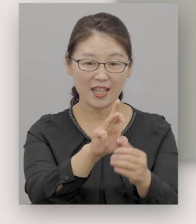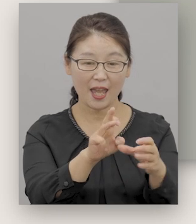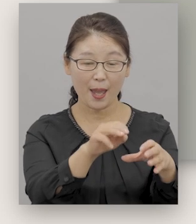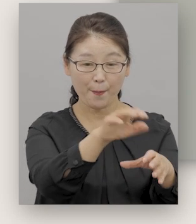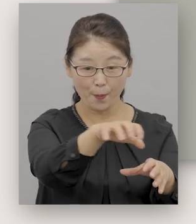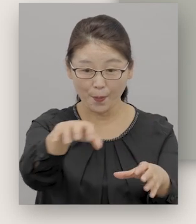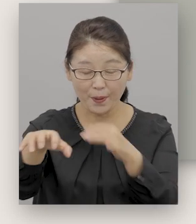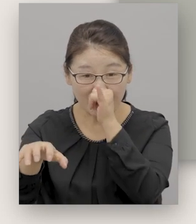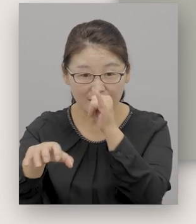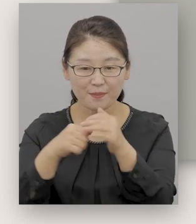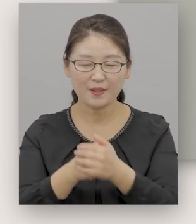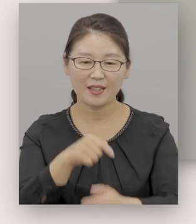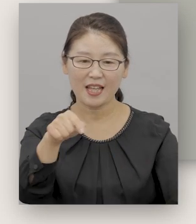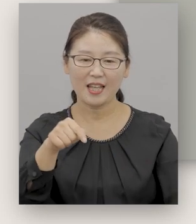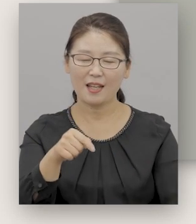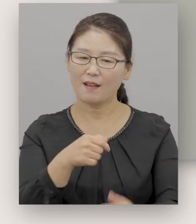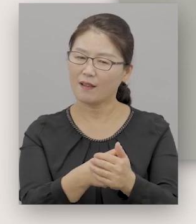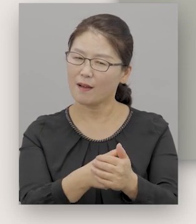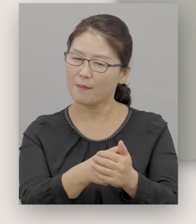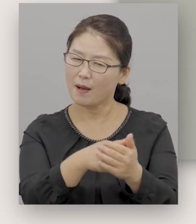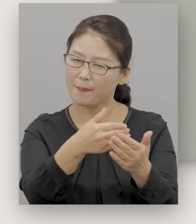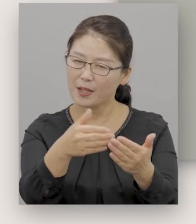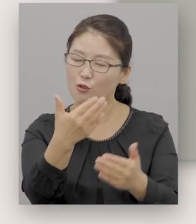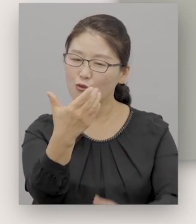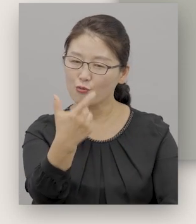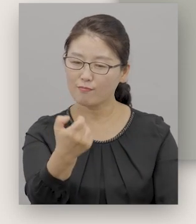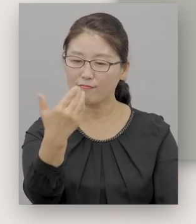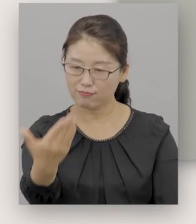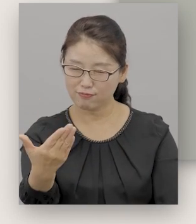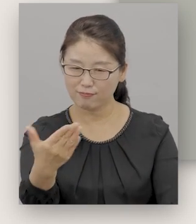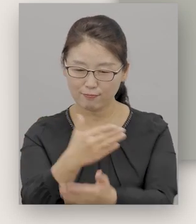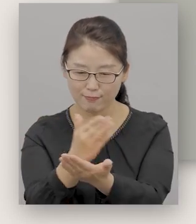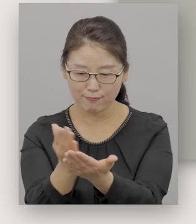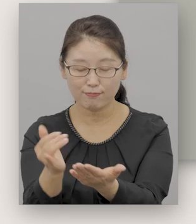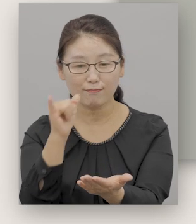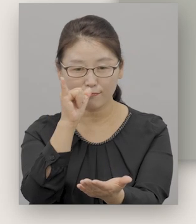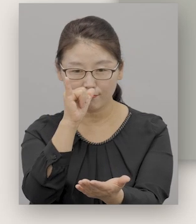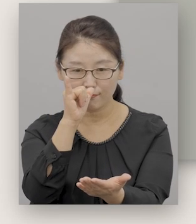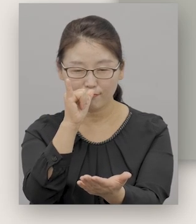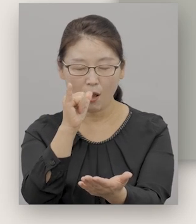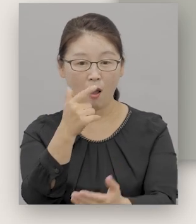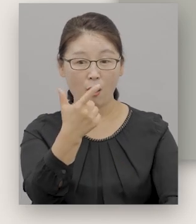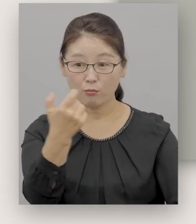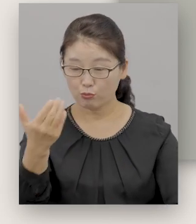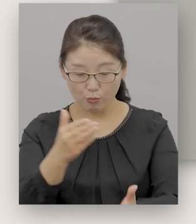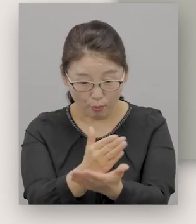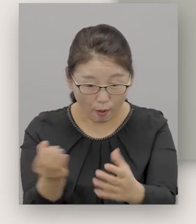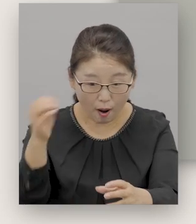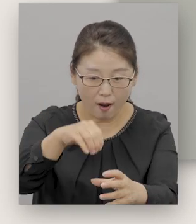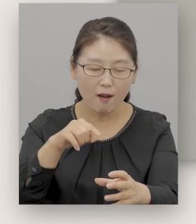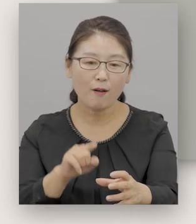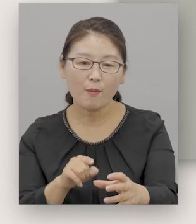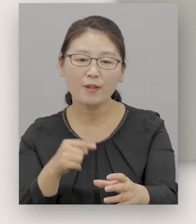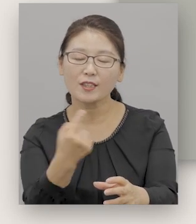폴더에 총 69가지의 작품들이 들어 있습니다. 그 69가지의 작품들이 들어 있다라는 게 바로 그